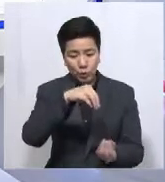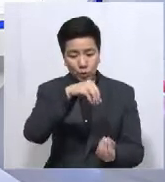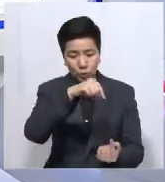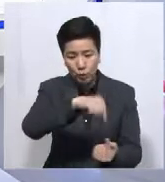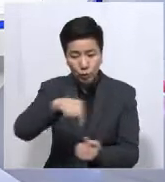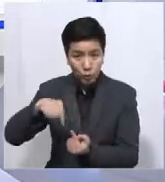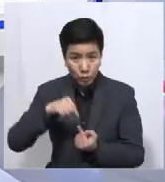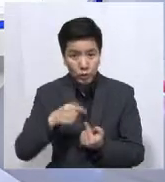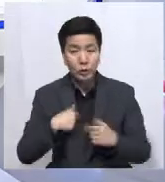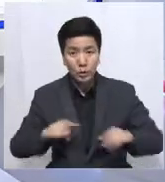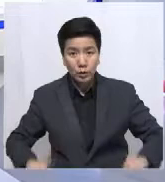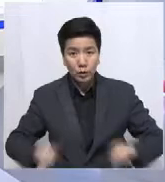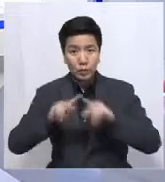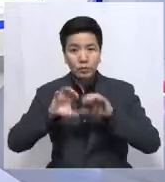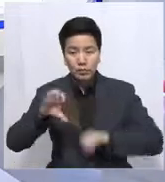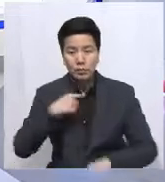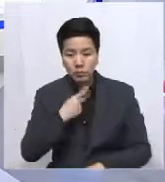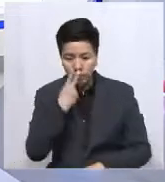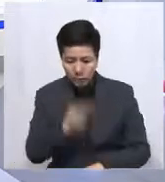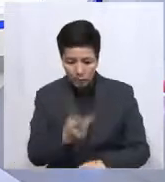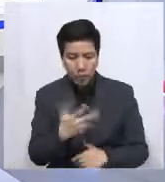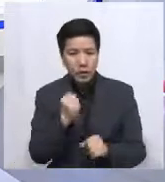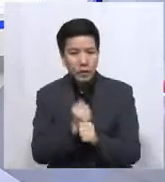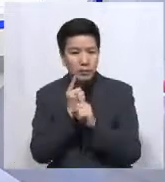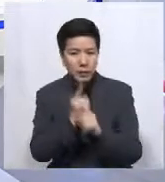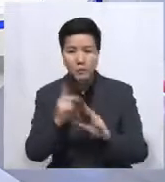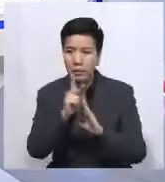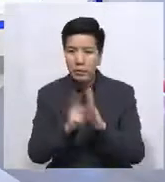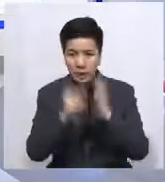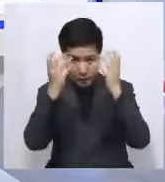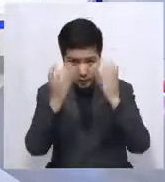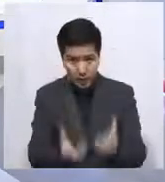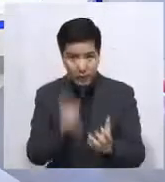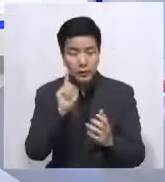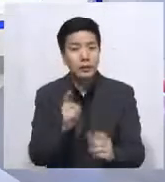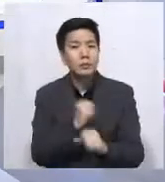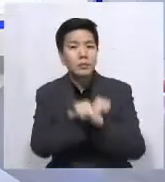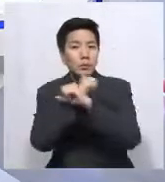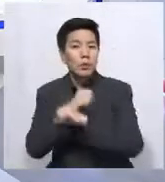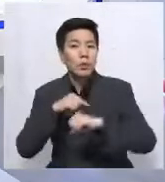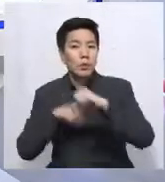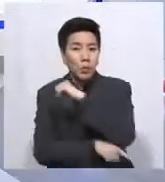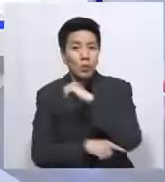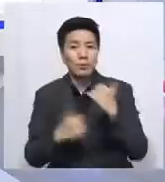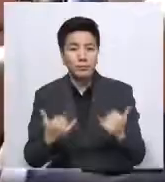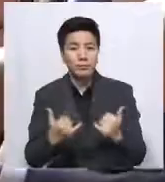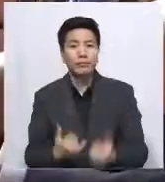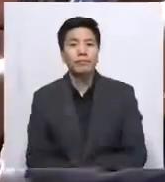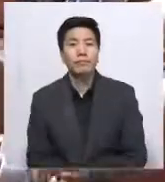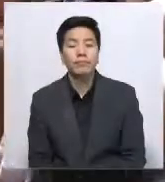ฐมนตรีว่าการกระทรวงมหาดไทยก็ระบุว่าต้องดำเนินการตามกฎหมายขั้นเด็ดขาดเพื่อไม่ให้มีการทุจริตคอร์รัปชันเกิดขึ้นอีกครับ